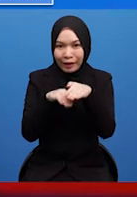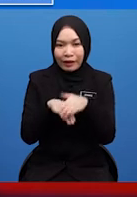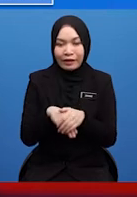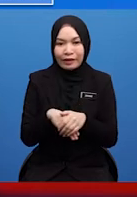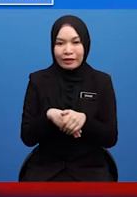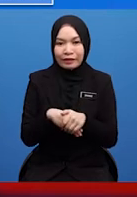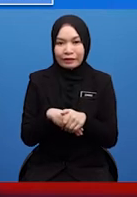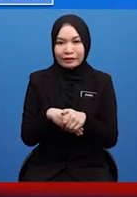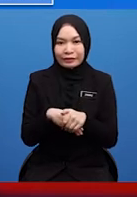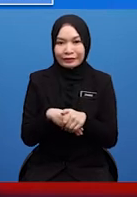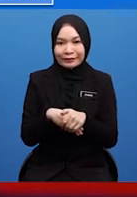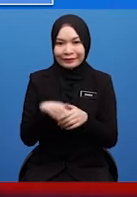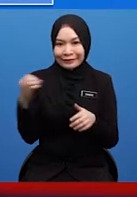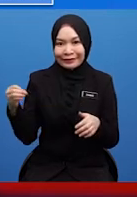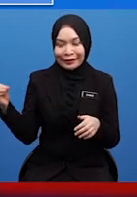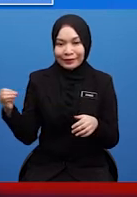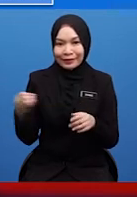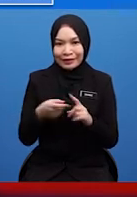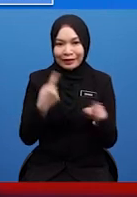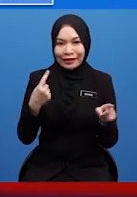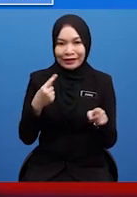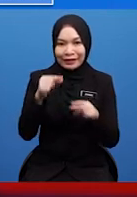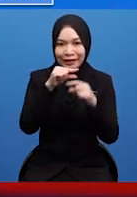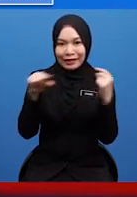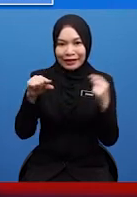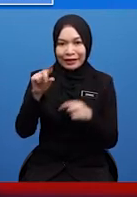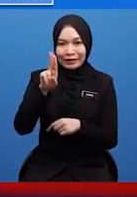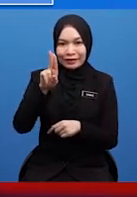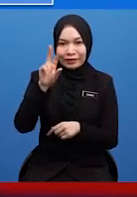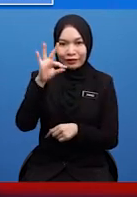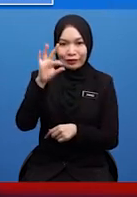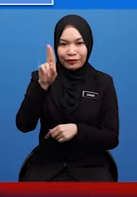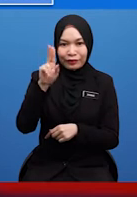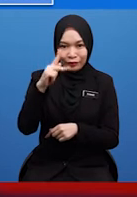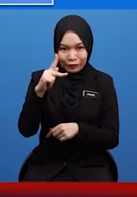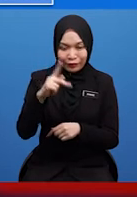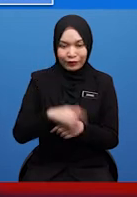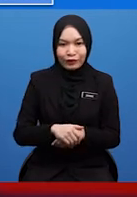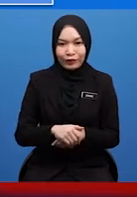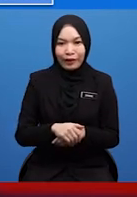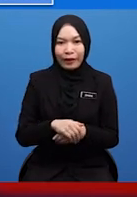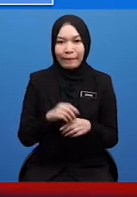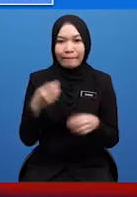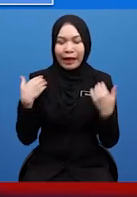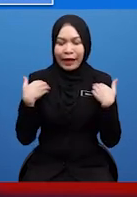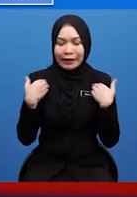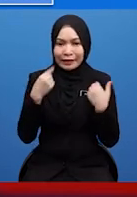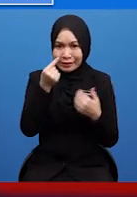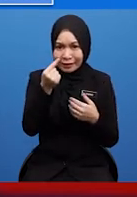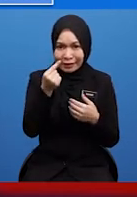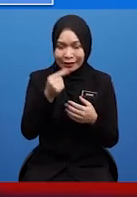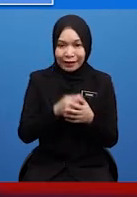garis ufuk atau paling hampir dengan garis ufuk. Objek di ruang tengah berada sedikit jurang dengan objek